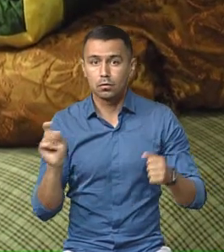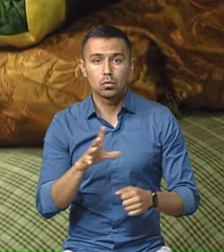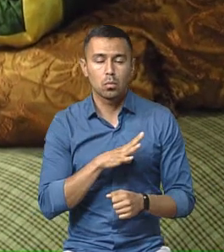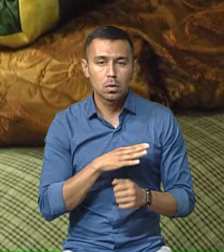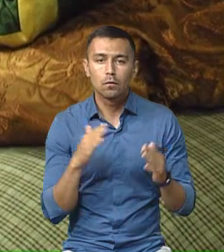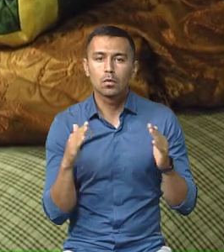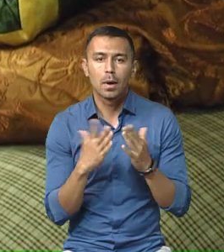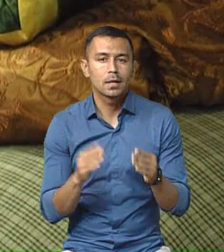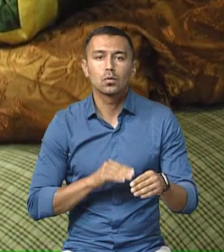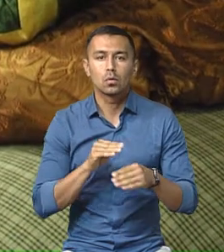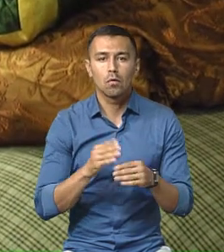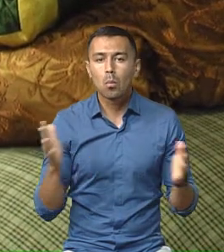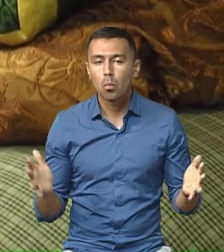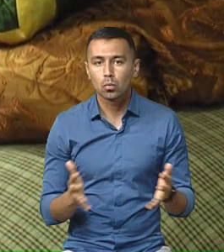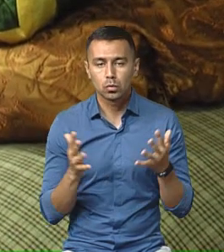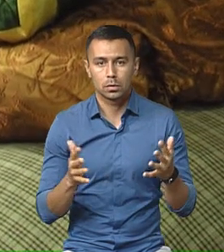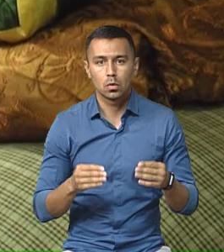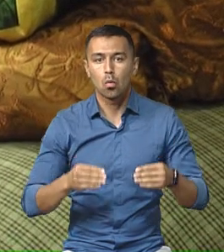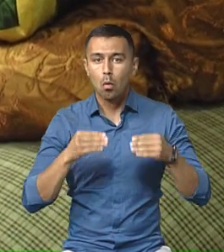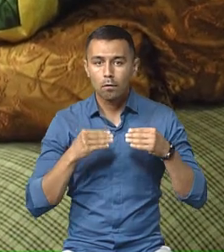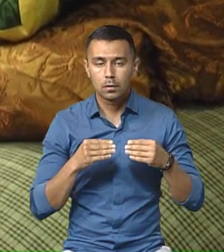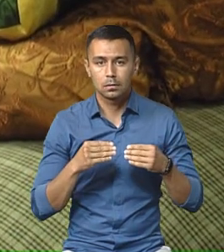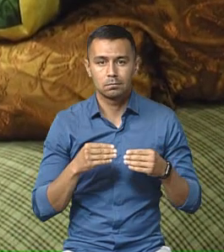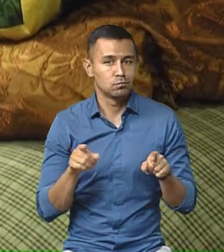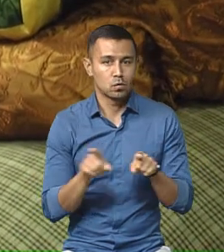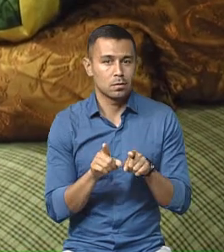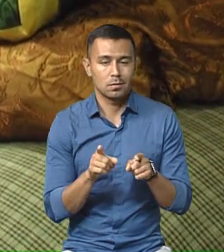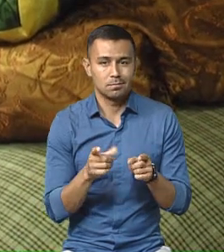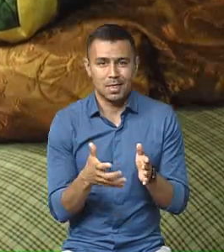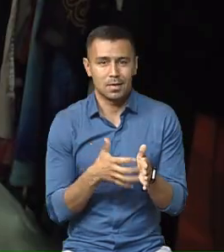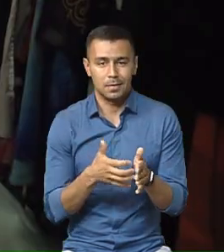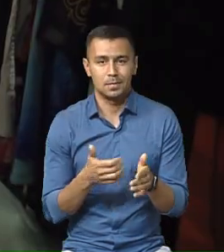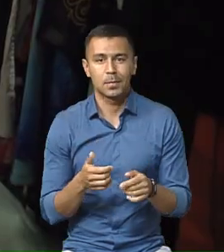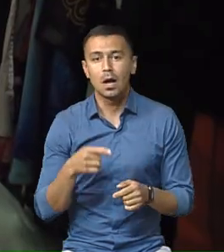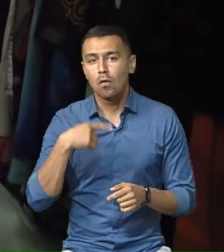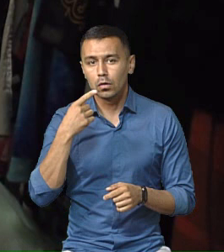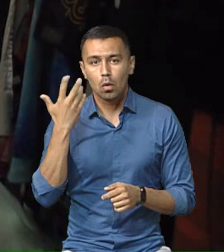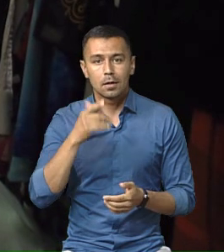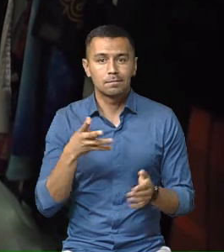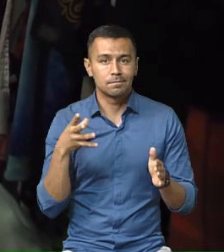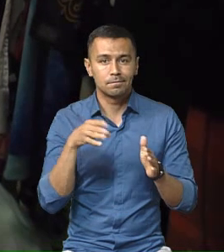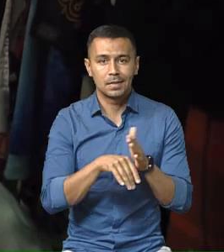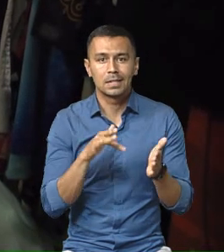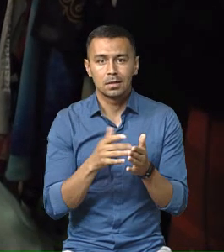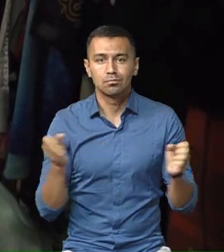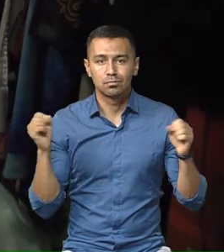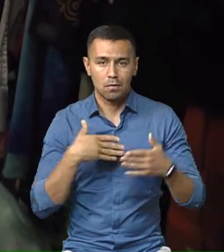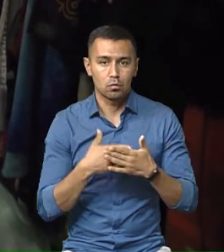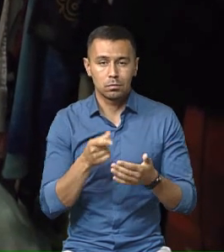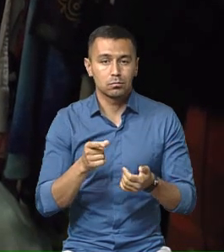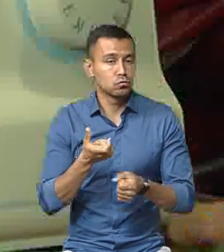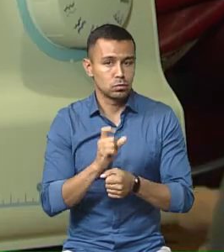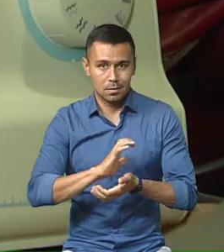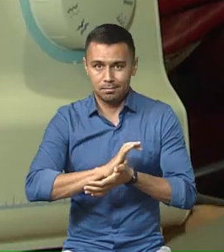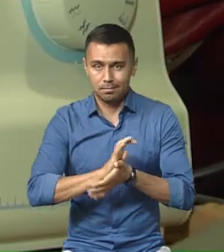домах, до якісь додаткові подушки, ковдри, ну його ж теж не безмежно. Тетяна каже, коли в центр сходяться волонтери, тут голці ніде